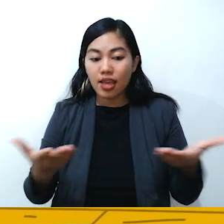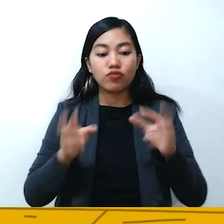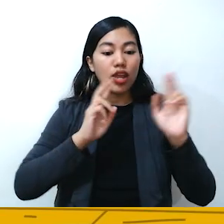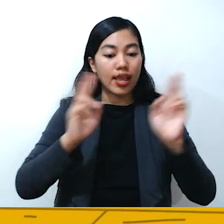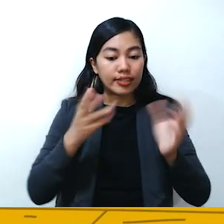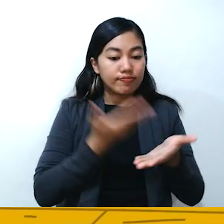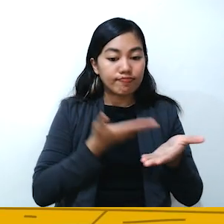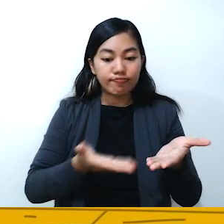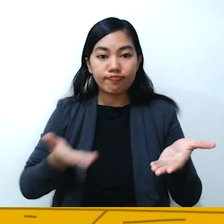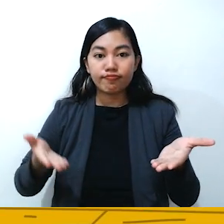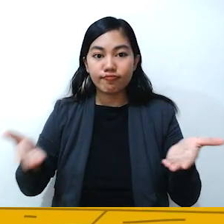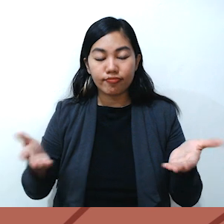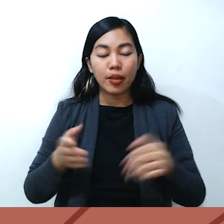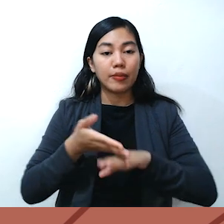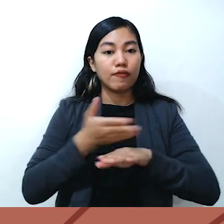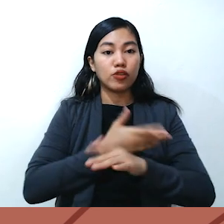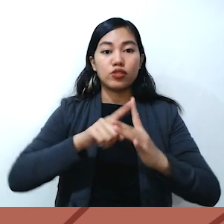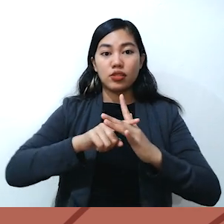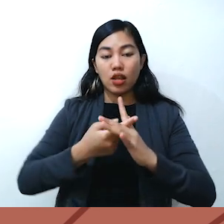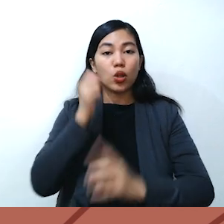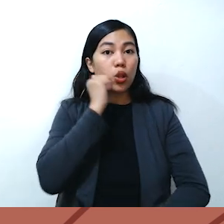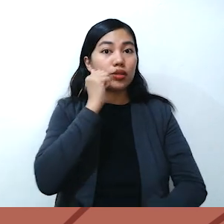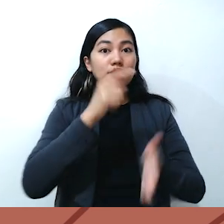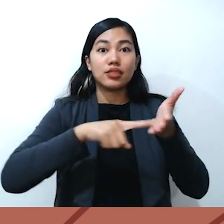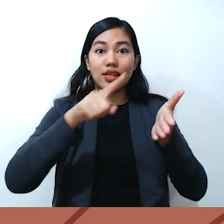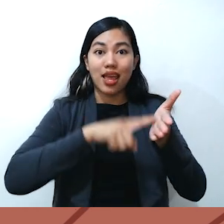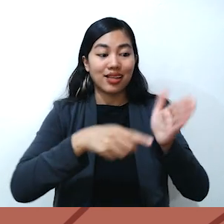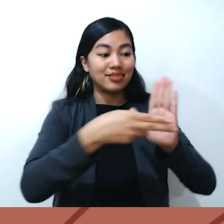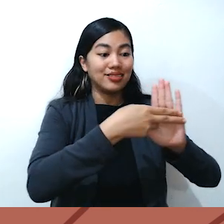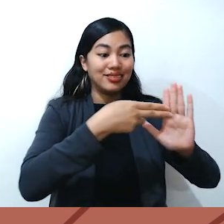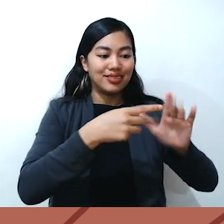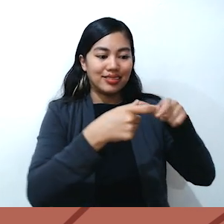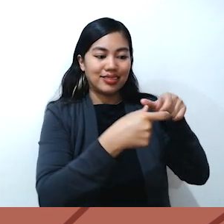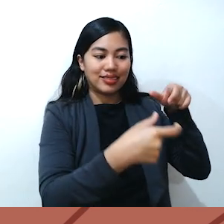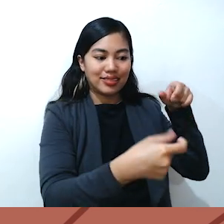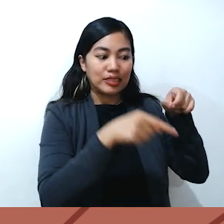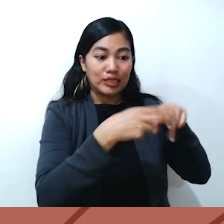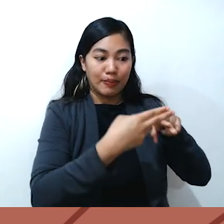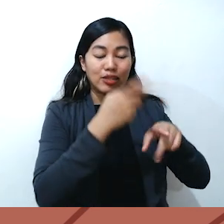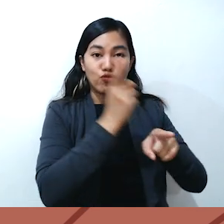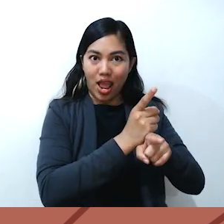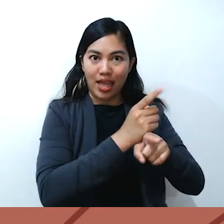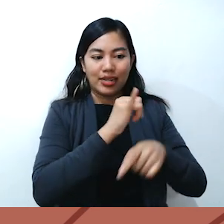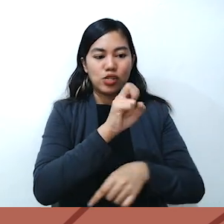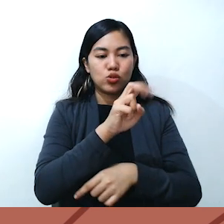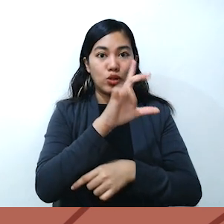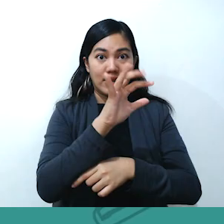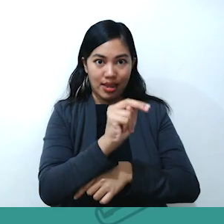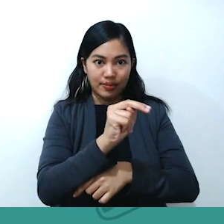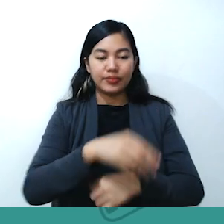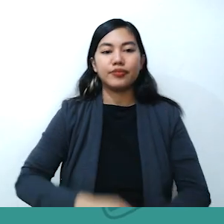ko bago ako magsimula. Lagi kong chine-check ang label ng pen para masigurong ito ang tamang uri ng insulin na kailangan